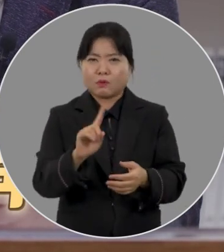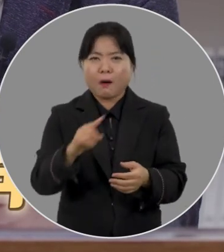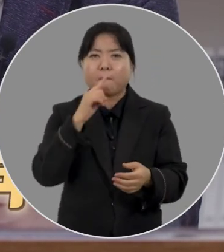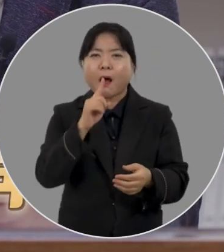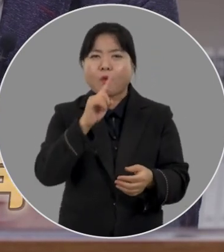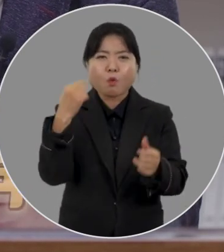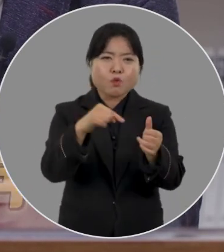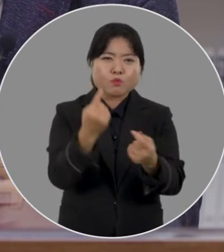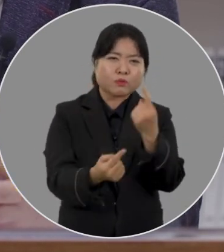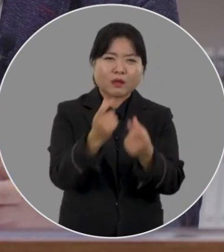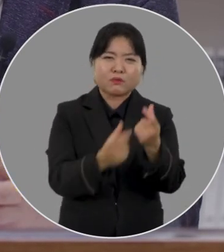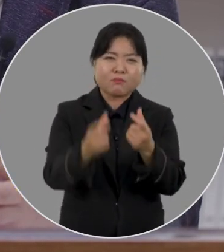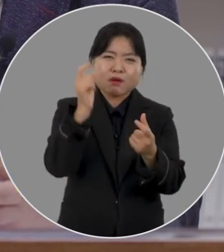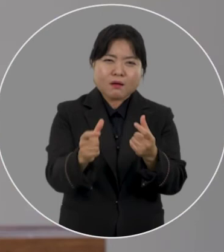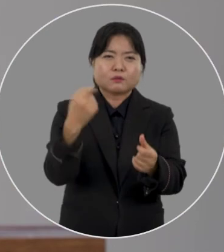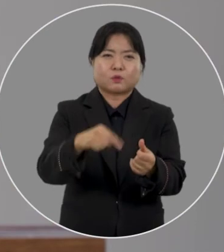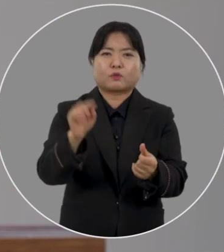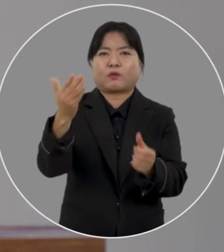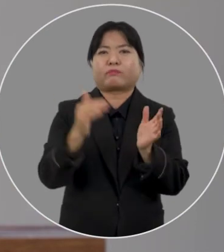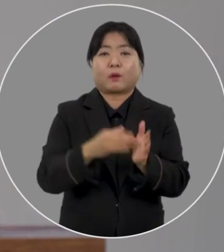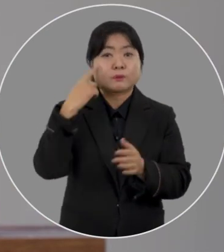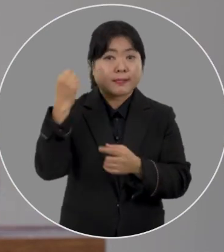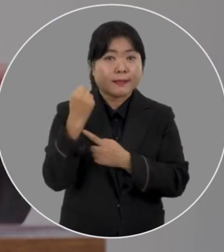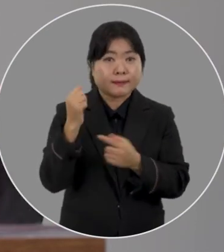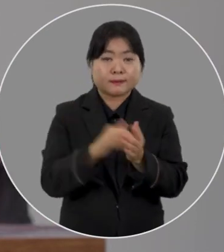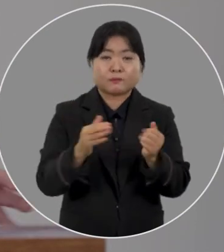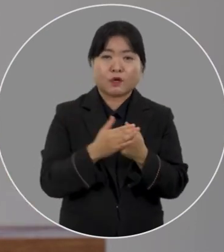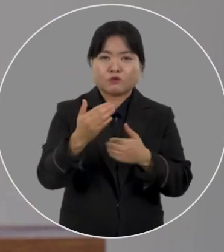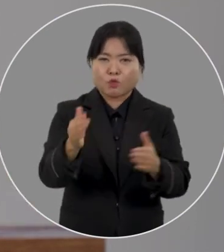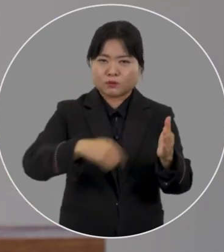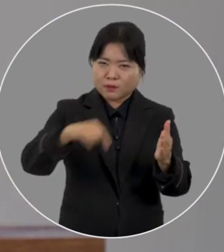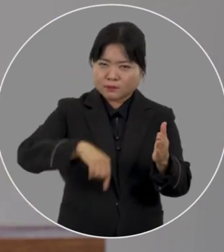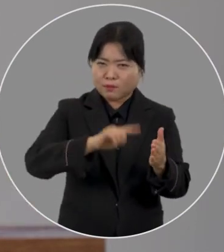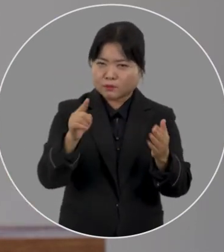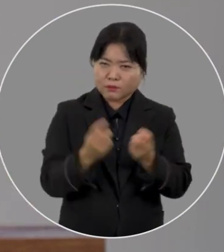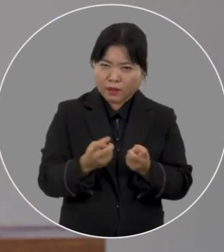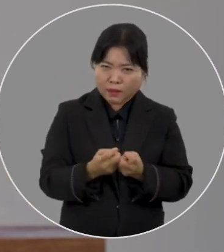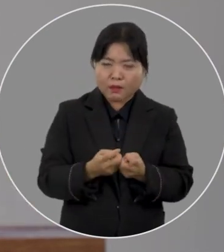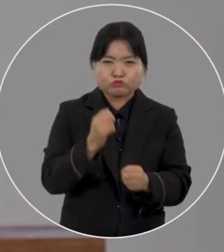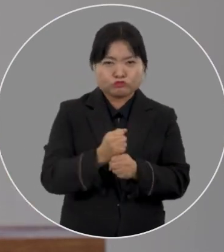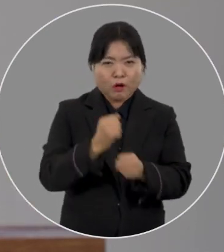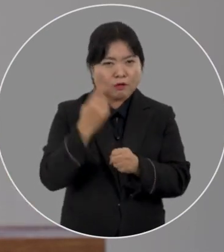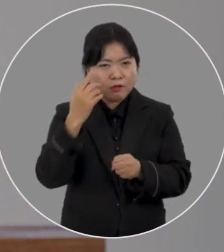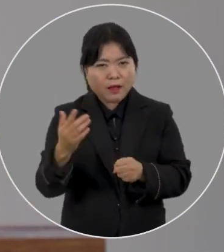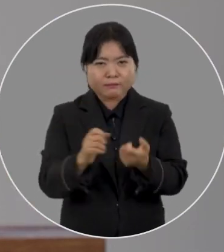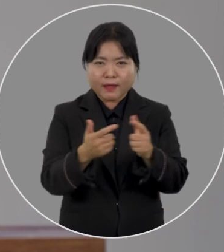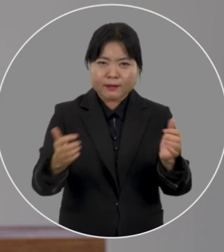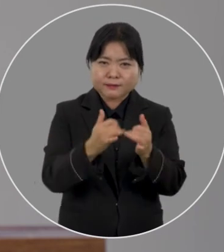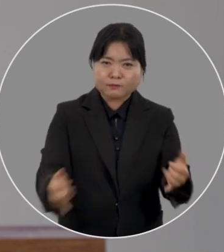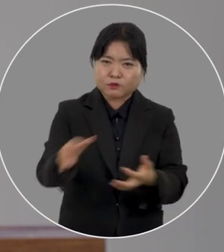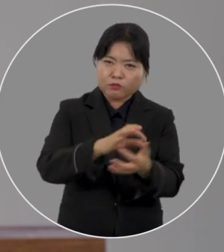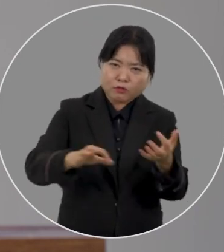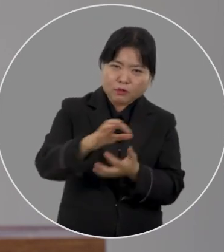강한 교육이었다고 저는 생각을 하는데요. 그래서 또 우리가 교실에서의 구성을 어떻게 할 거냐, 얼마나 다양한 사람들과 이제